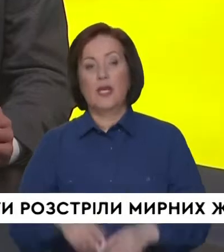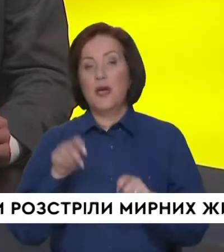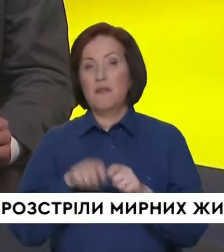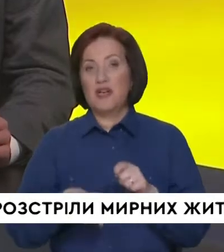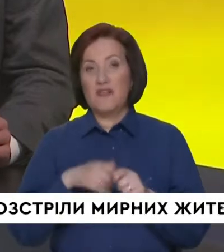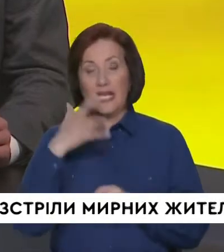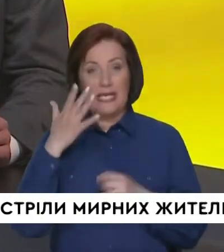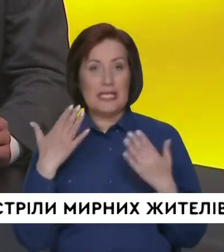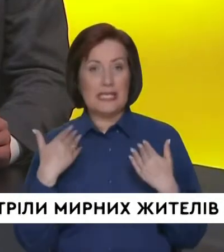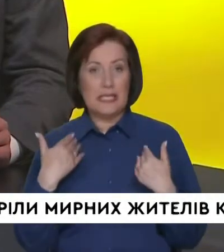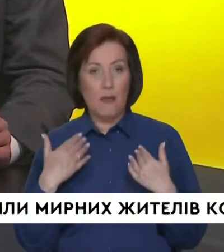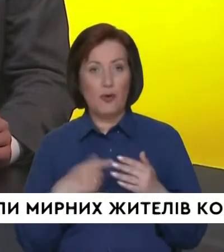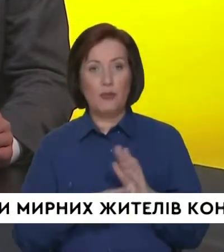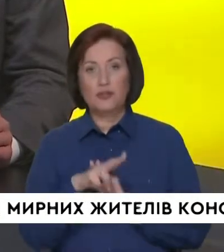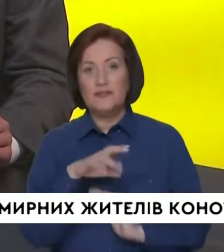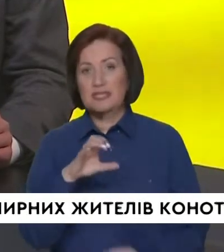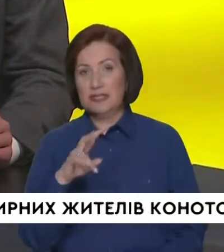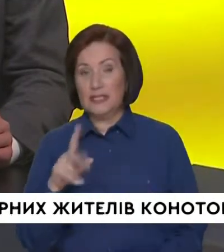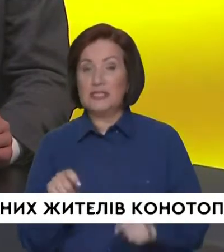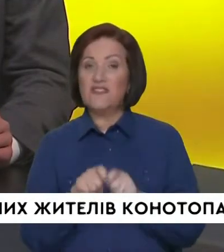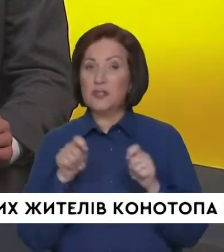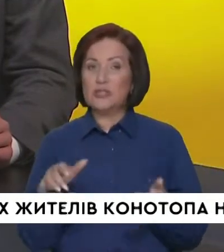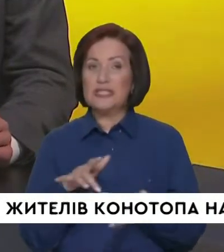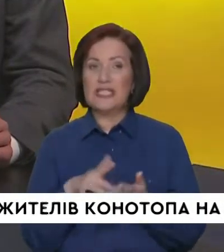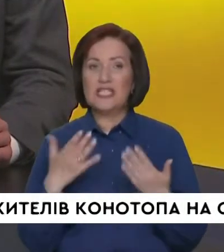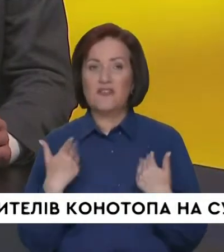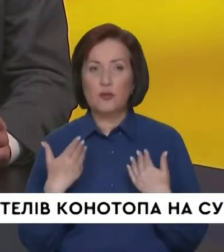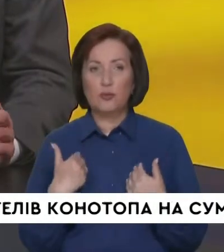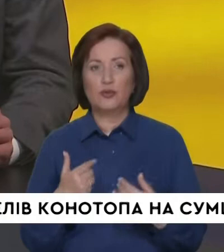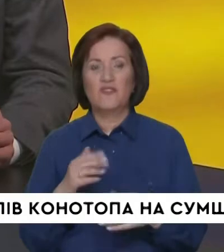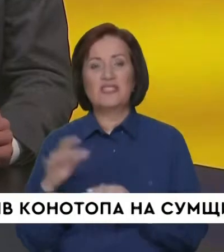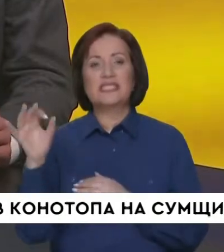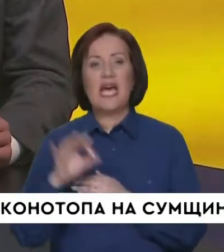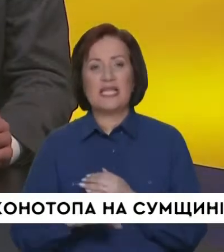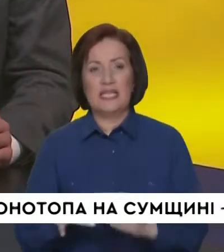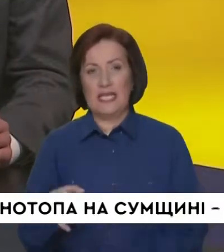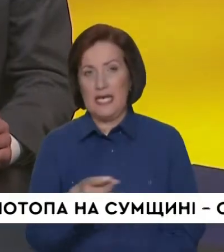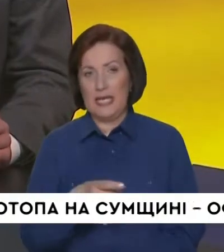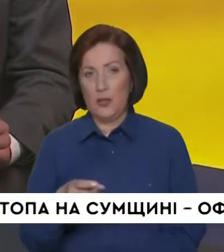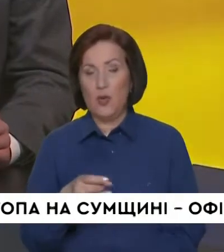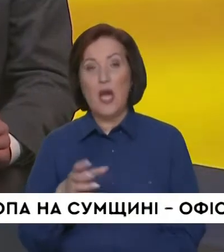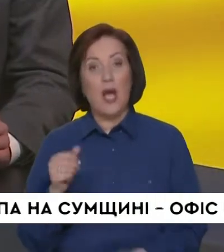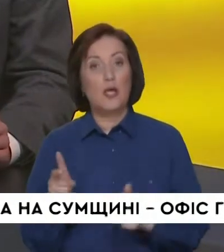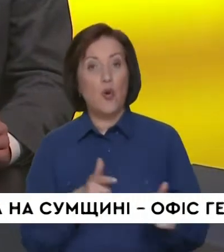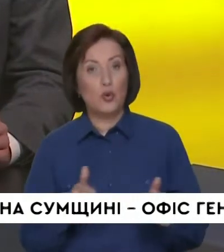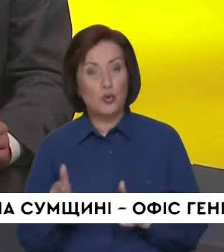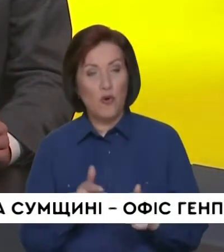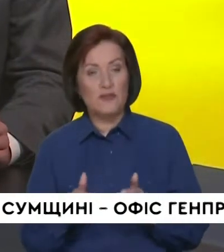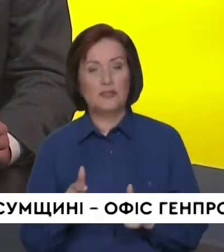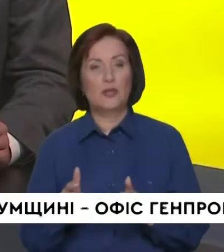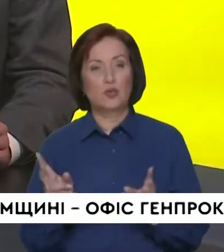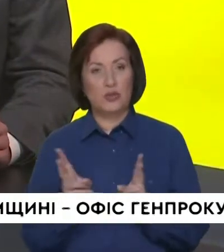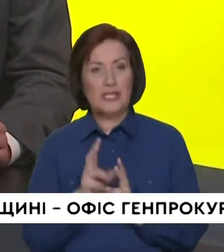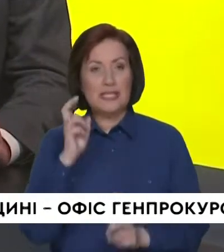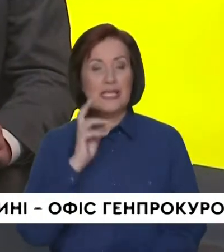Ірку, літніх таборів почали у ДСНС. Відкриються центри відпочинку переважно у західних регіонах. Але готуються зустріти дітей